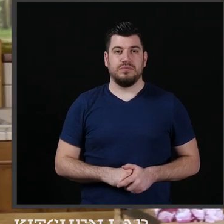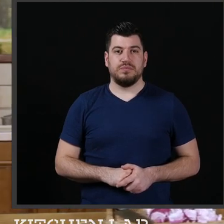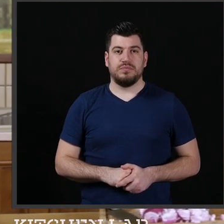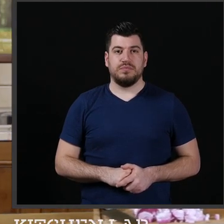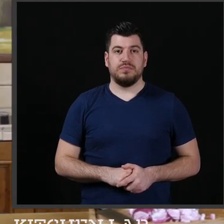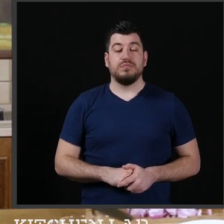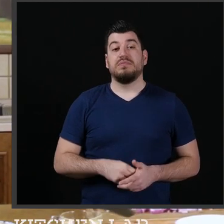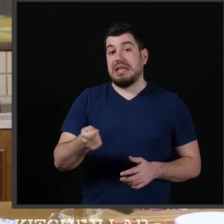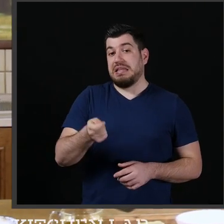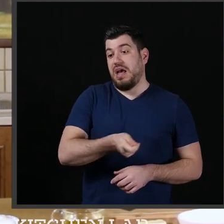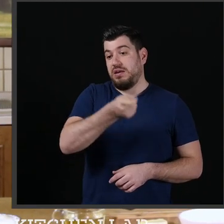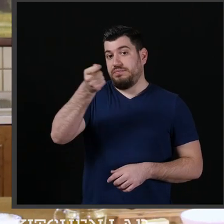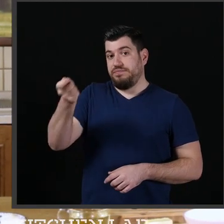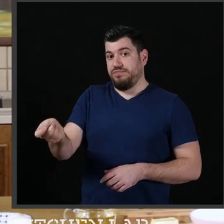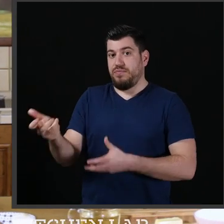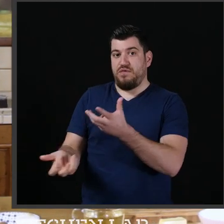Πίσω το τηγανάκι μας στη φωτιά.